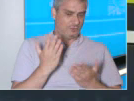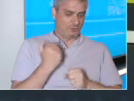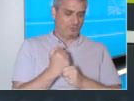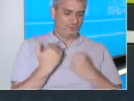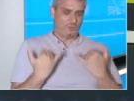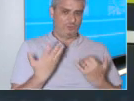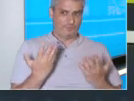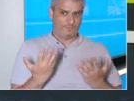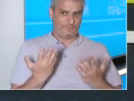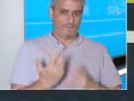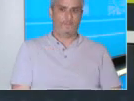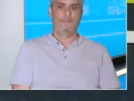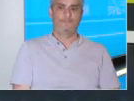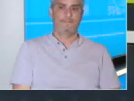שמתקיים.